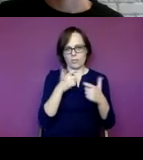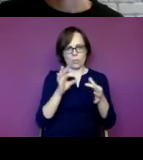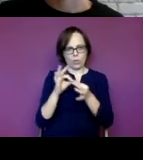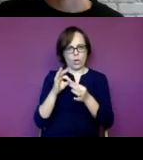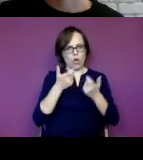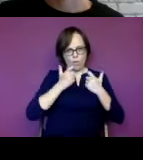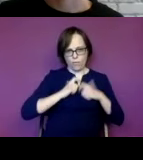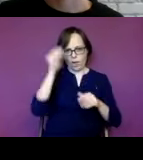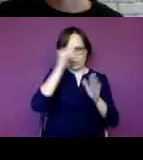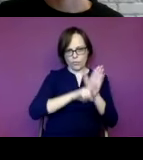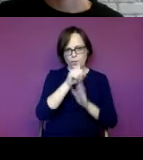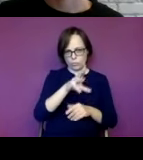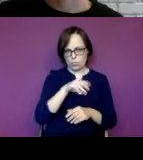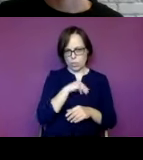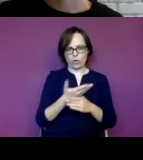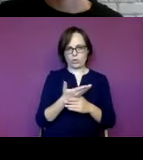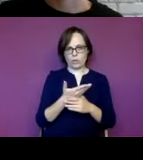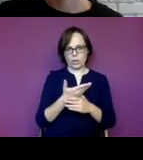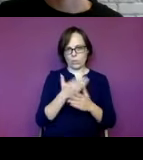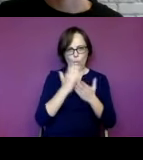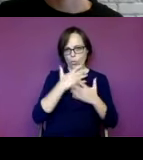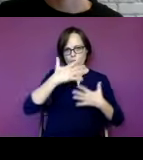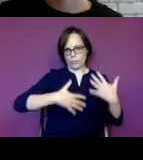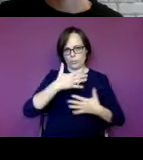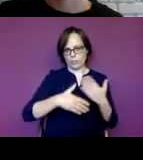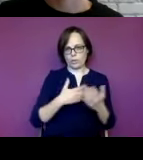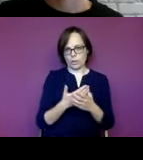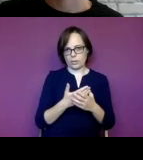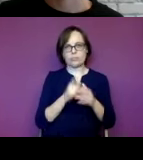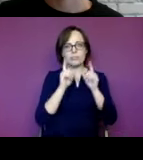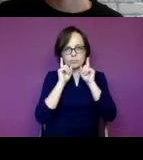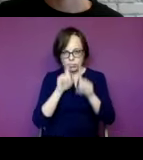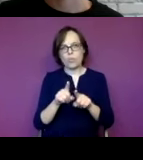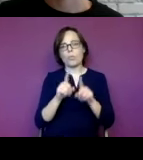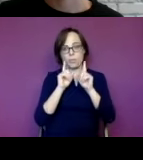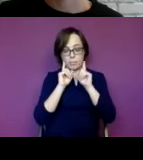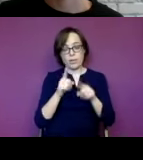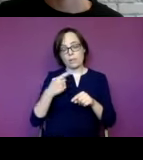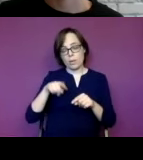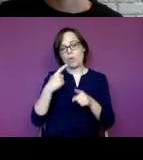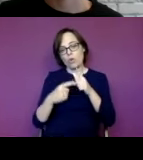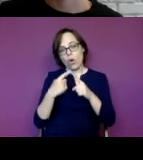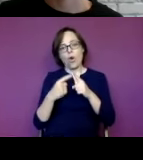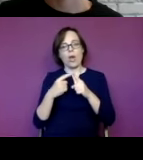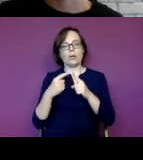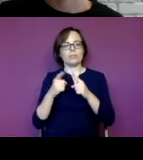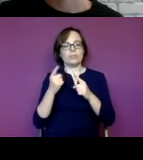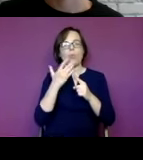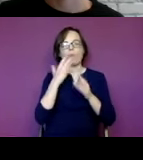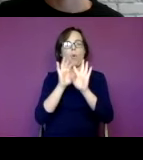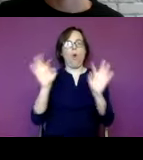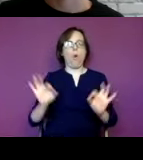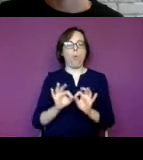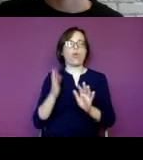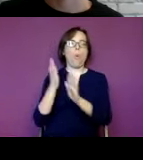wszystko przemieszało. Więc ten obraz rzeczywiście my trochę upraszczamy, pewnie nie da się tego uniknąć, ale może rozmawiając trochę